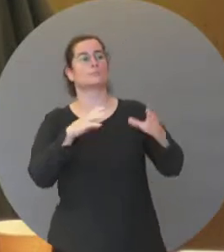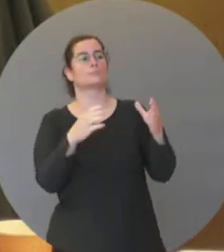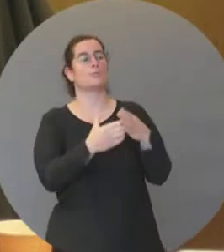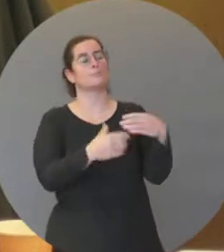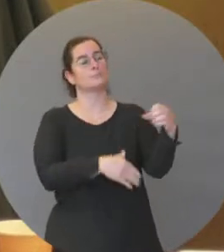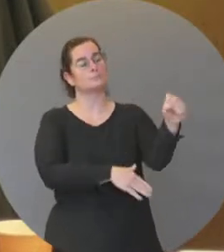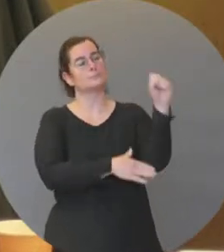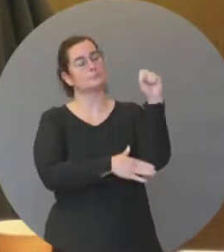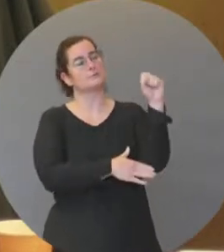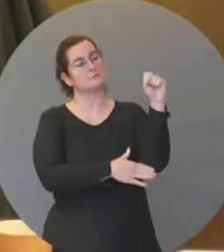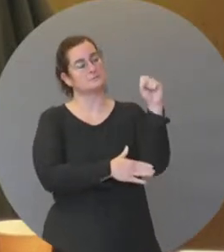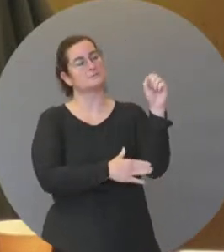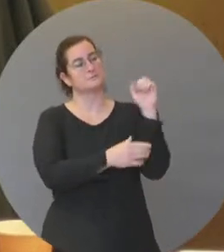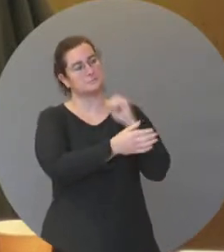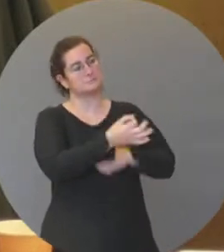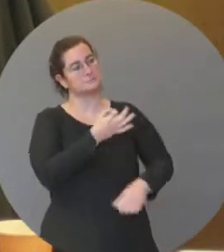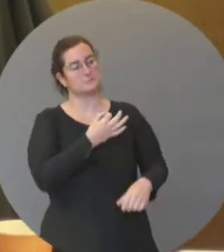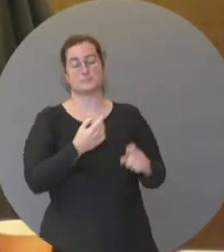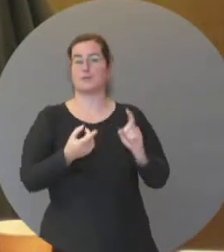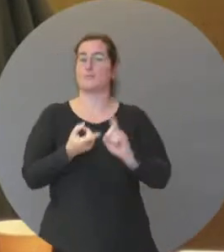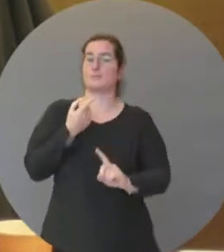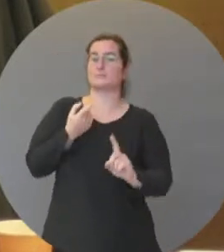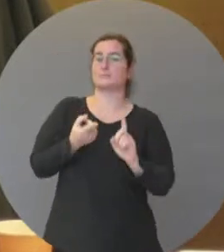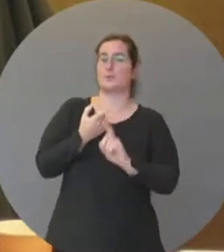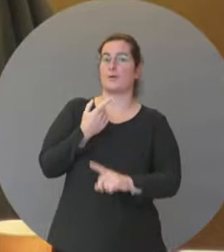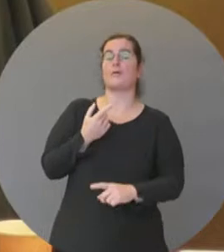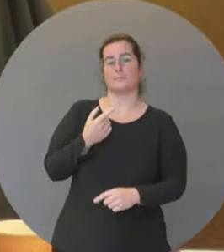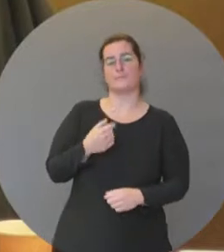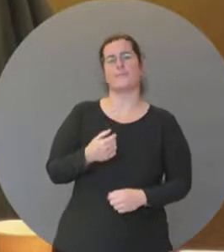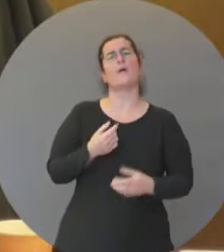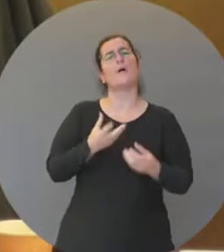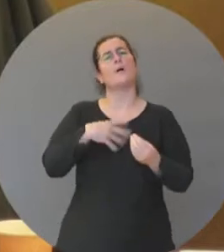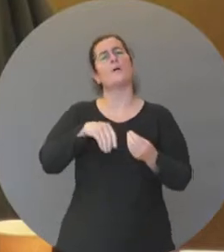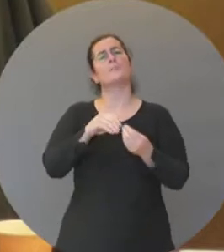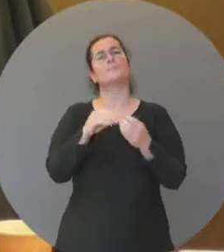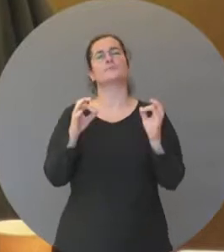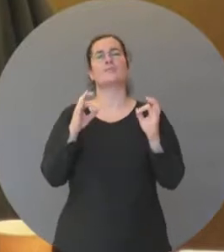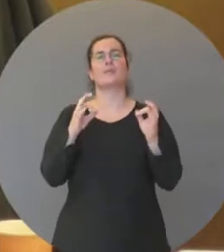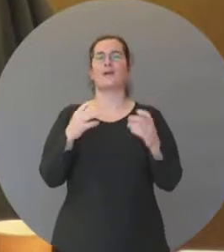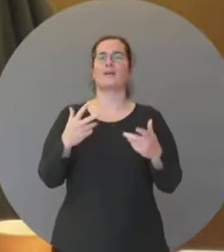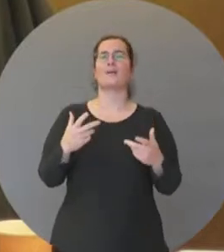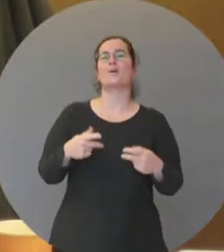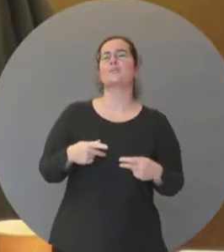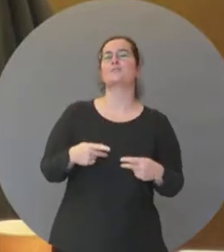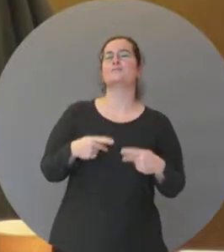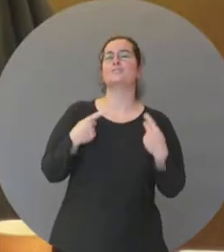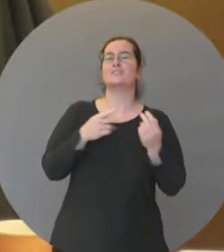avec l'allongement durée de la durée de la vie et